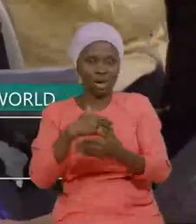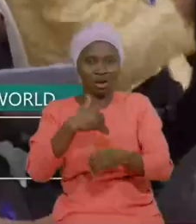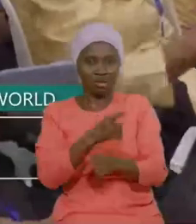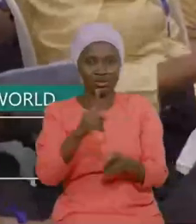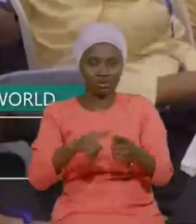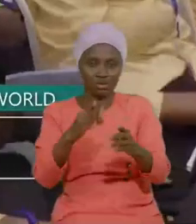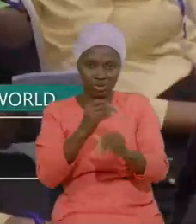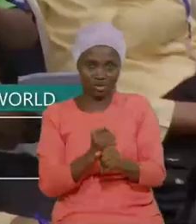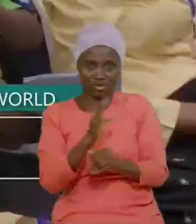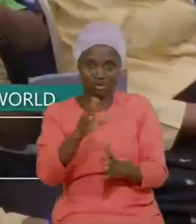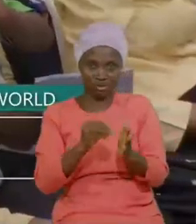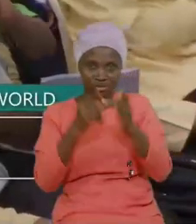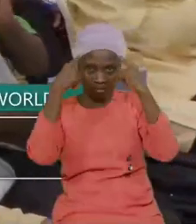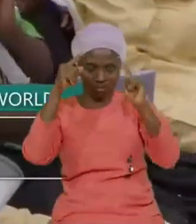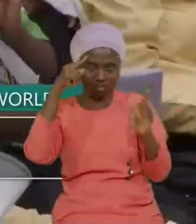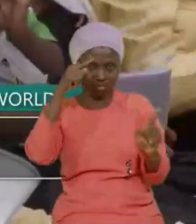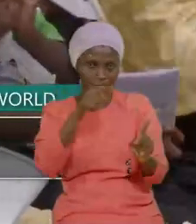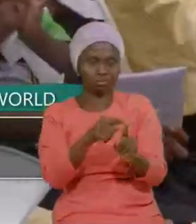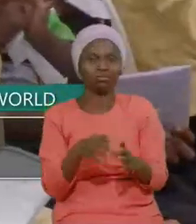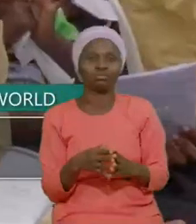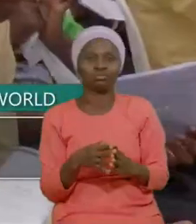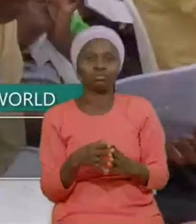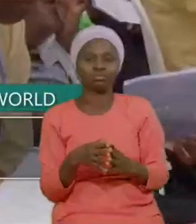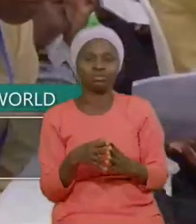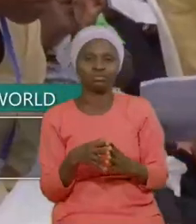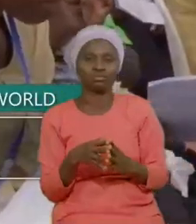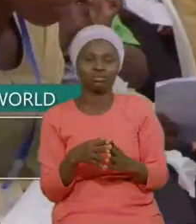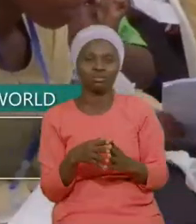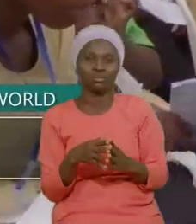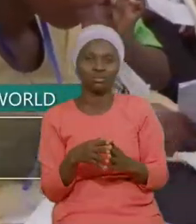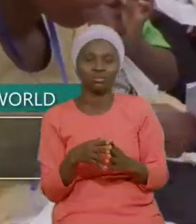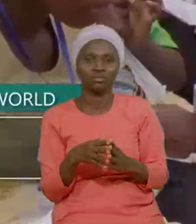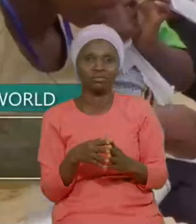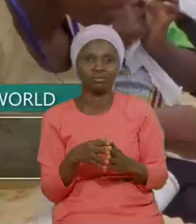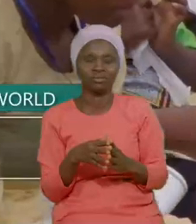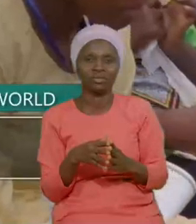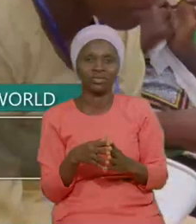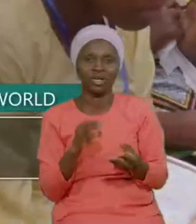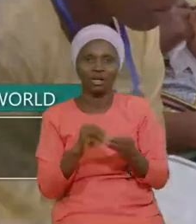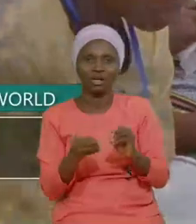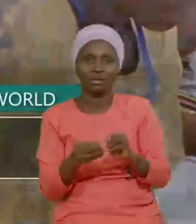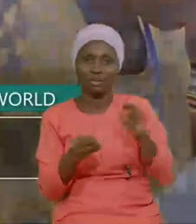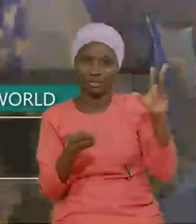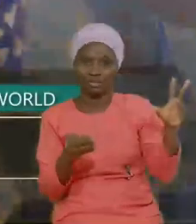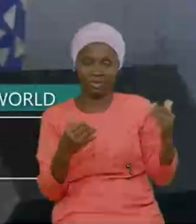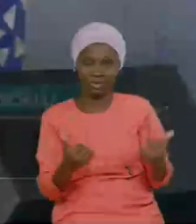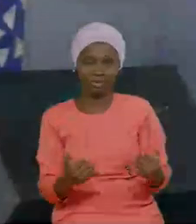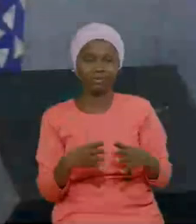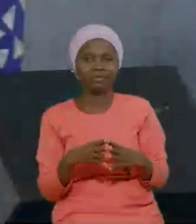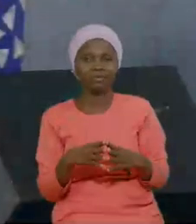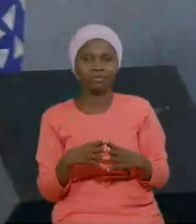Aide à autant de personnes à atteindre leur objectif et voici Dieu t'aidera à atteindre tes objectifs à toi.